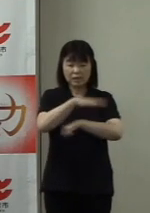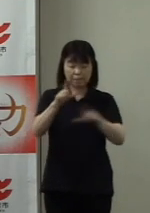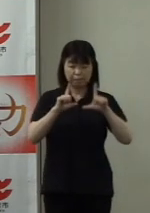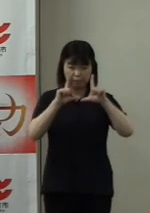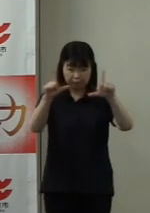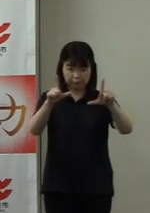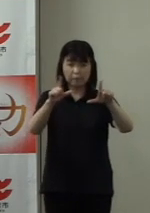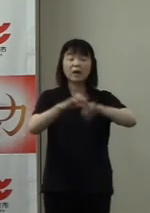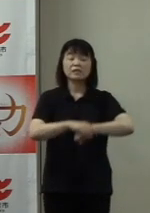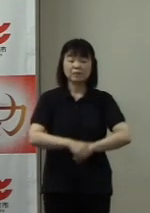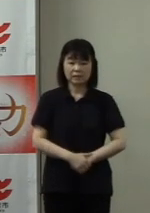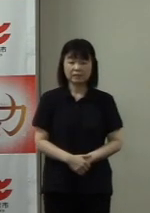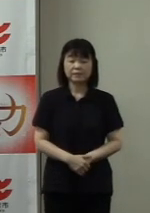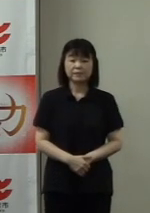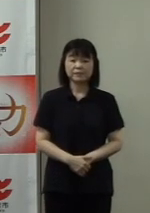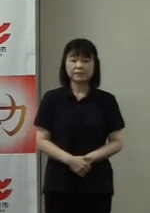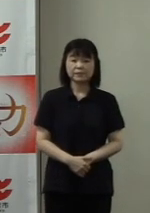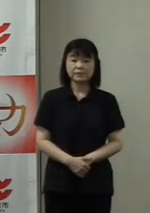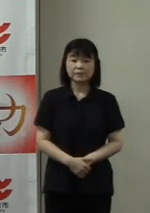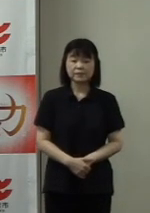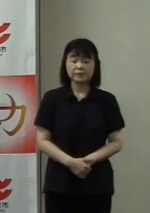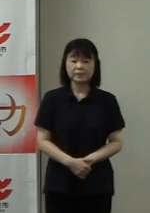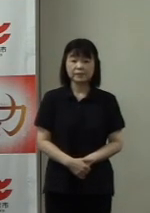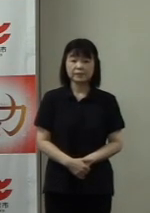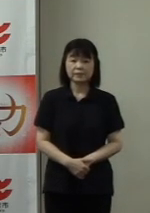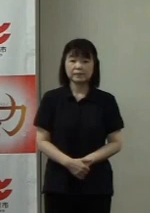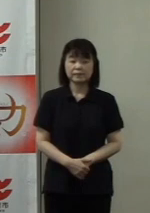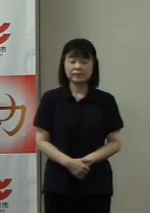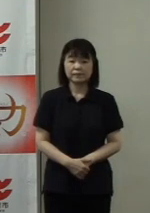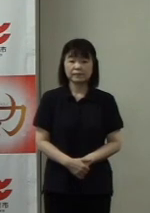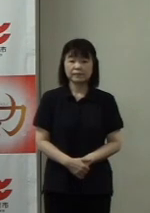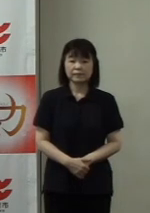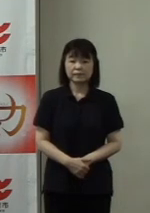い、お知らせというか報告をいたします。 わかりました。